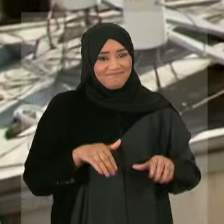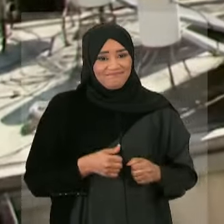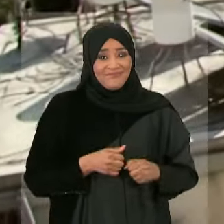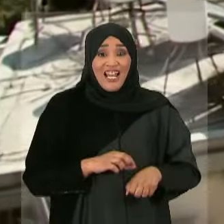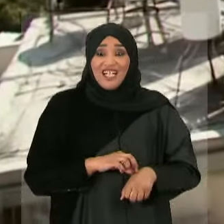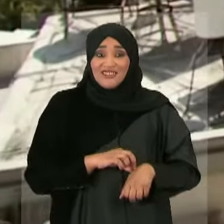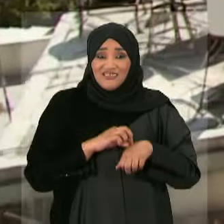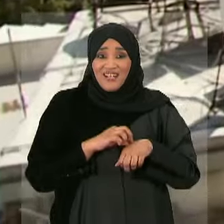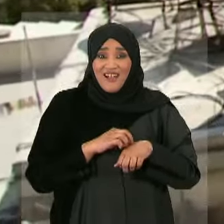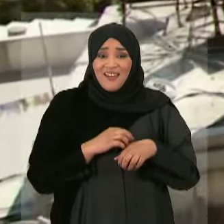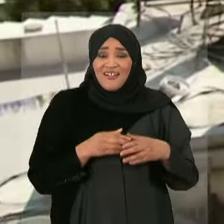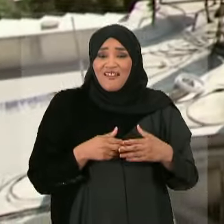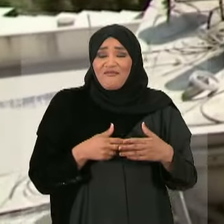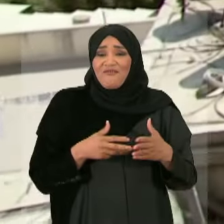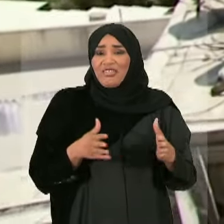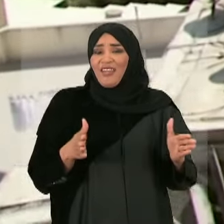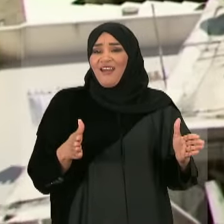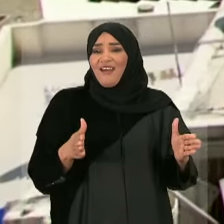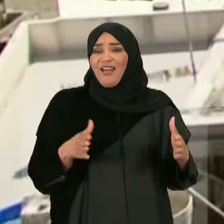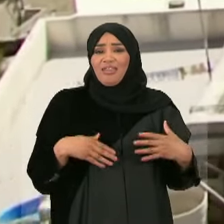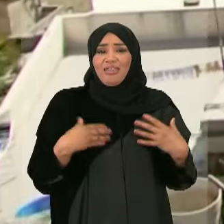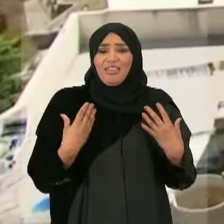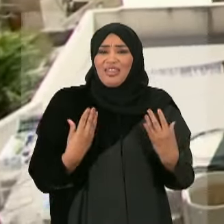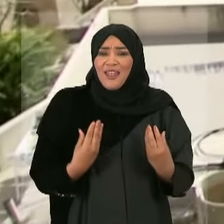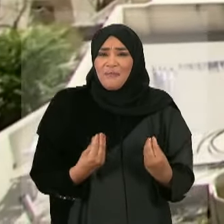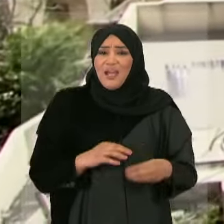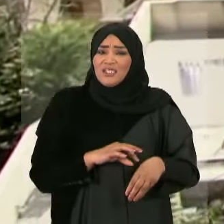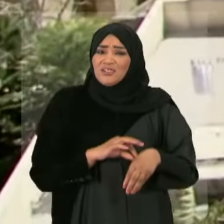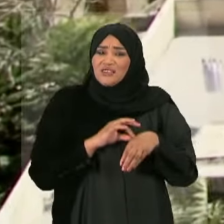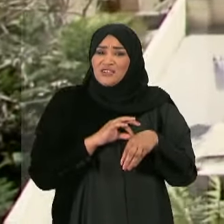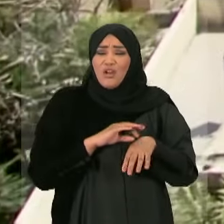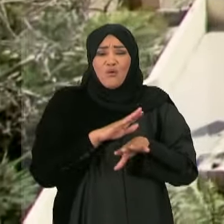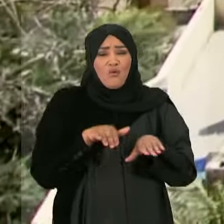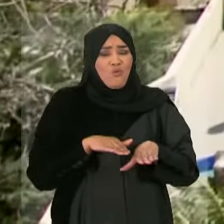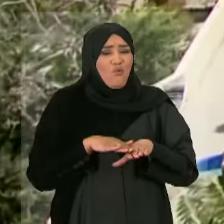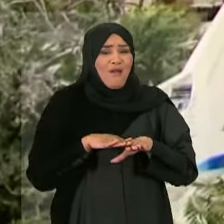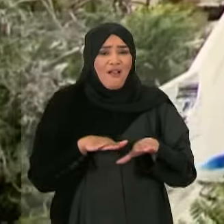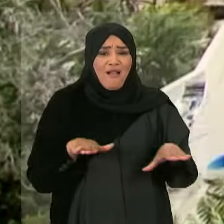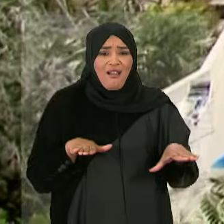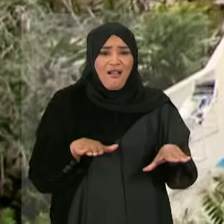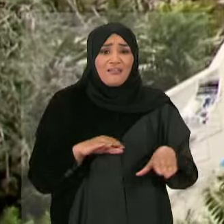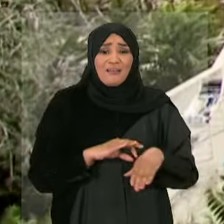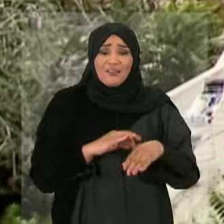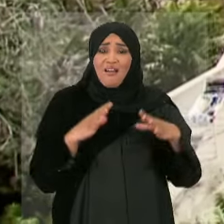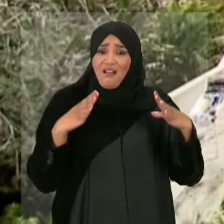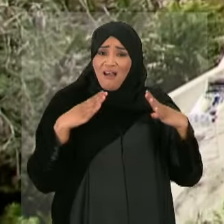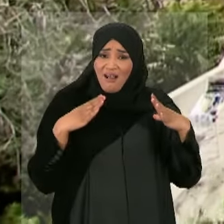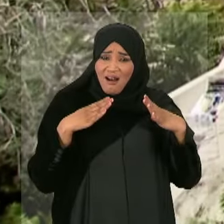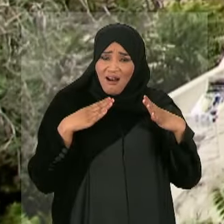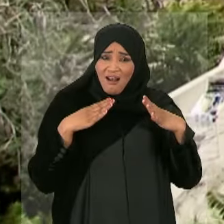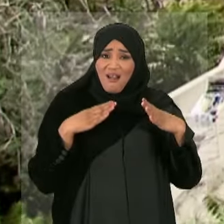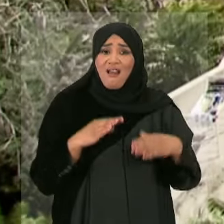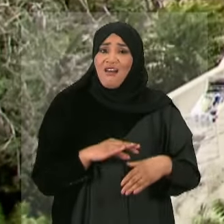الطيبة، خلايا اللي بتقصد الإنسان للإنسان، الإنسان اللي معه للإنسان اللي ما معهش، يرجع لجذوره